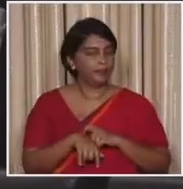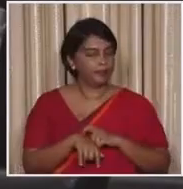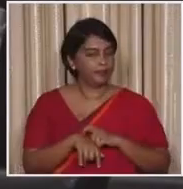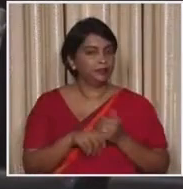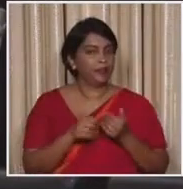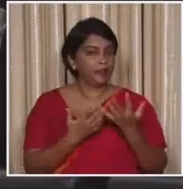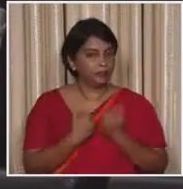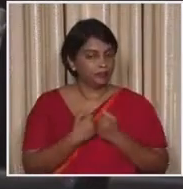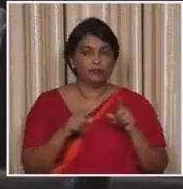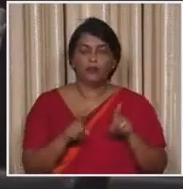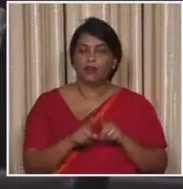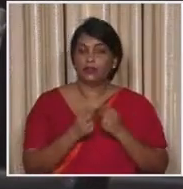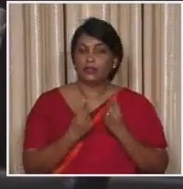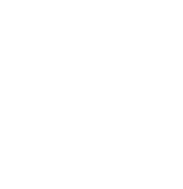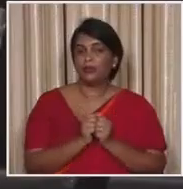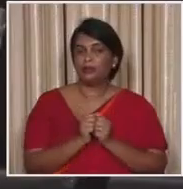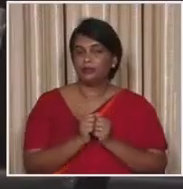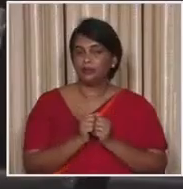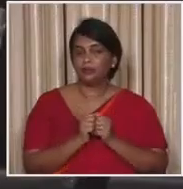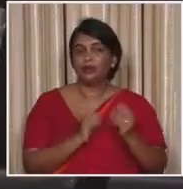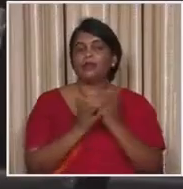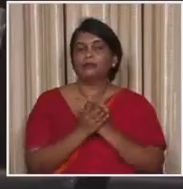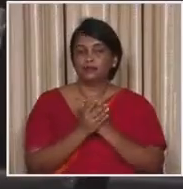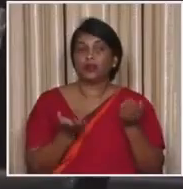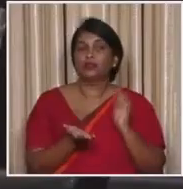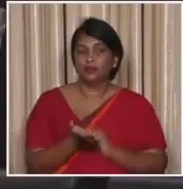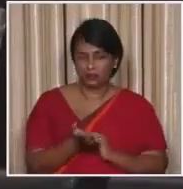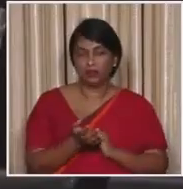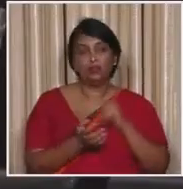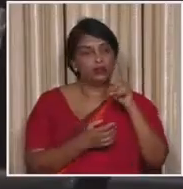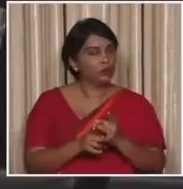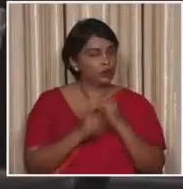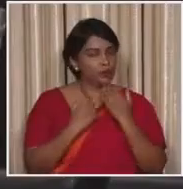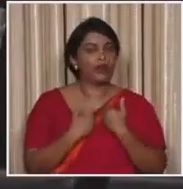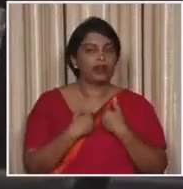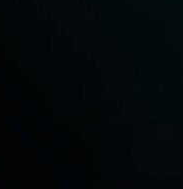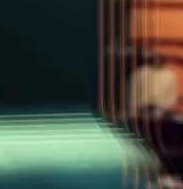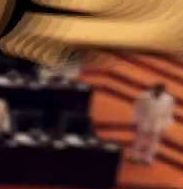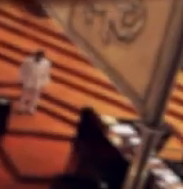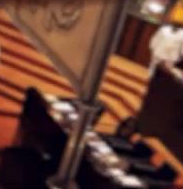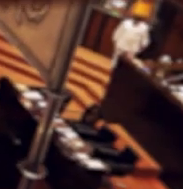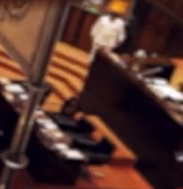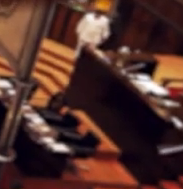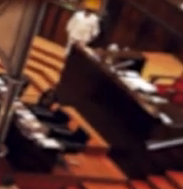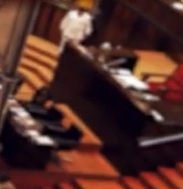விழாவாக் லபின பரிதி சஹா இக்மனட்டமே கட்டவுத்து விசுந்த கணியும் சந்தா நவத்த அபுத்துமாக இல்லீமம் பார்த்த அப்பி கத்தா கரண்ணா.